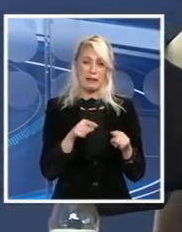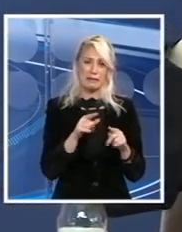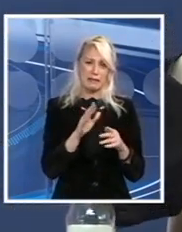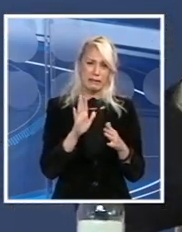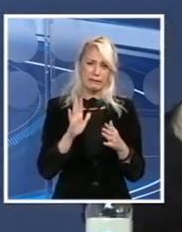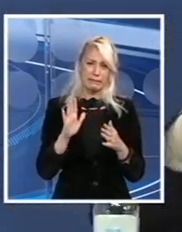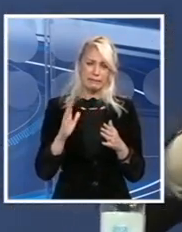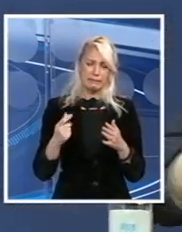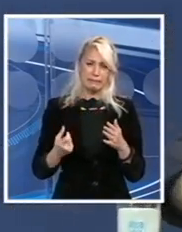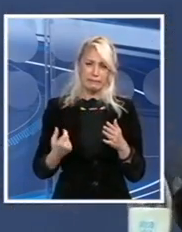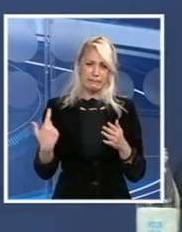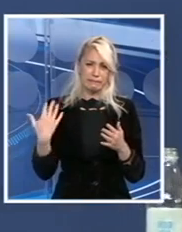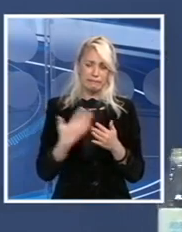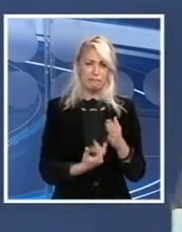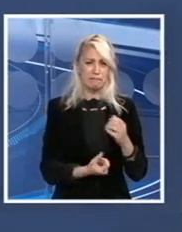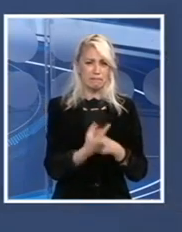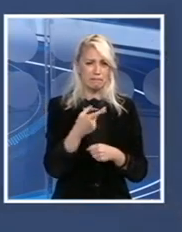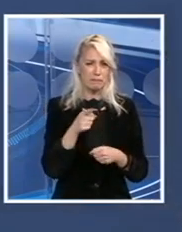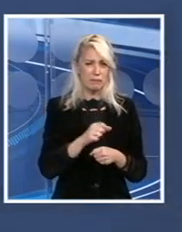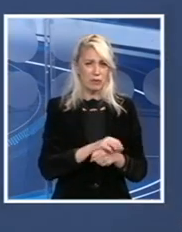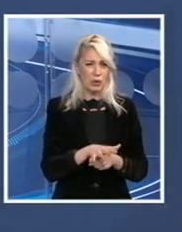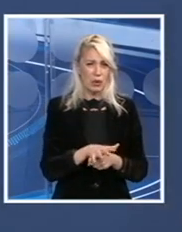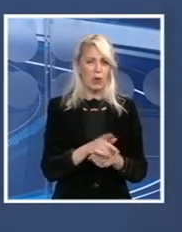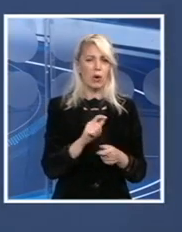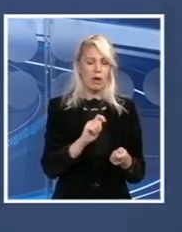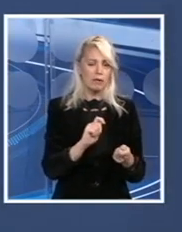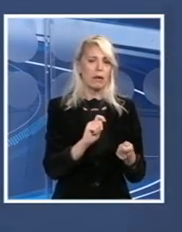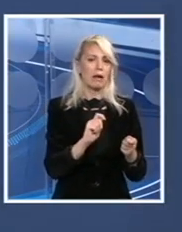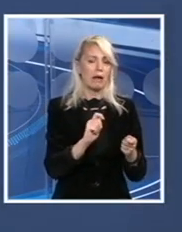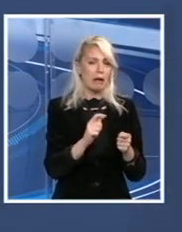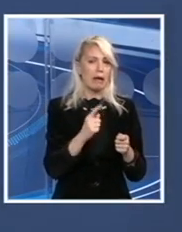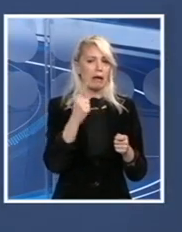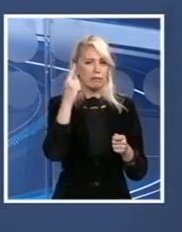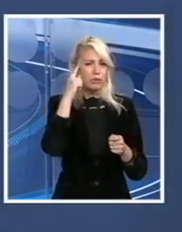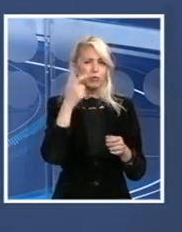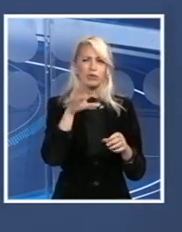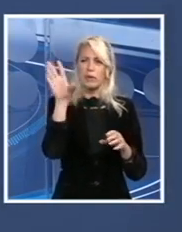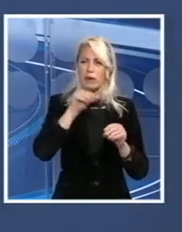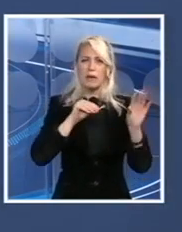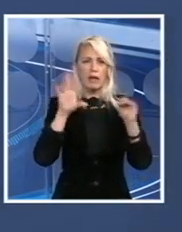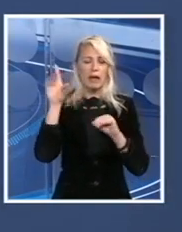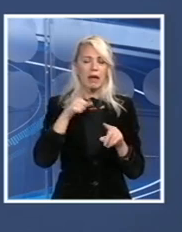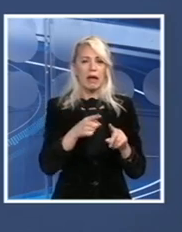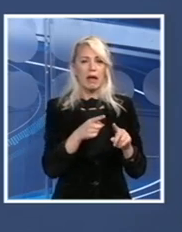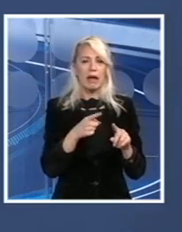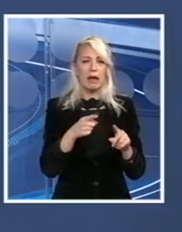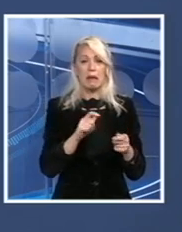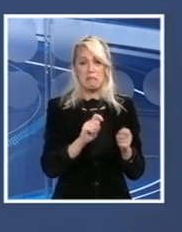početka, od kad znamo za njega, od kraja prošle godine, menjala u nekom pogledu. Međutim, kada je u pitanju osetljivost